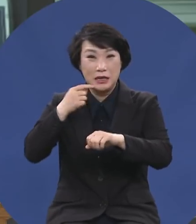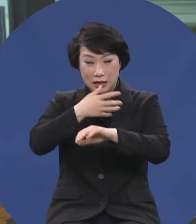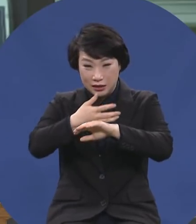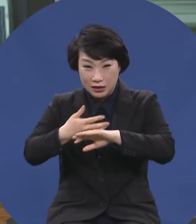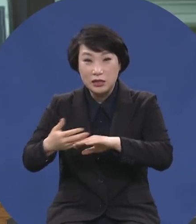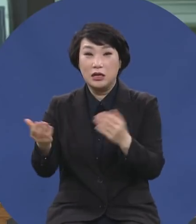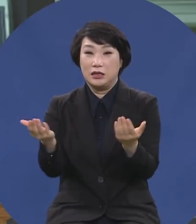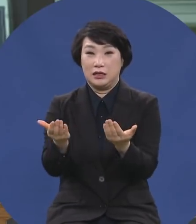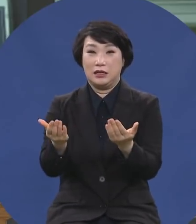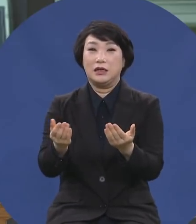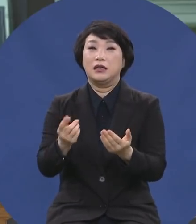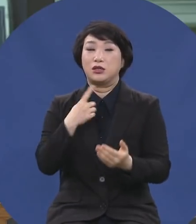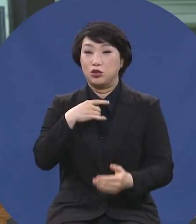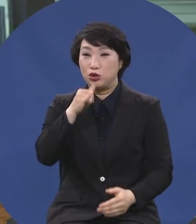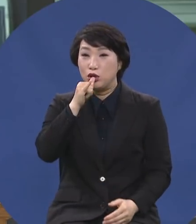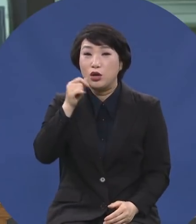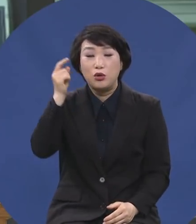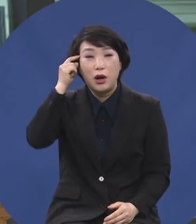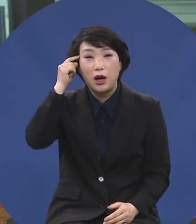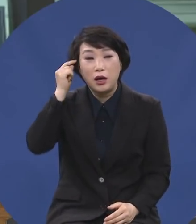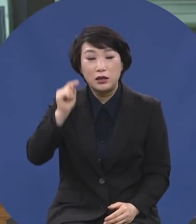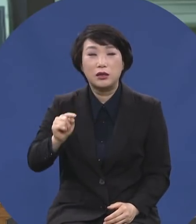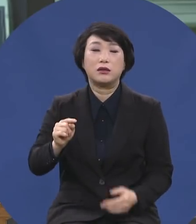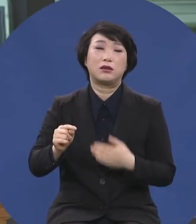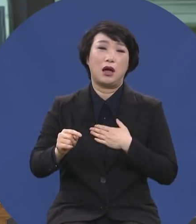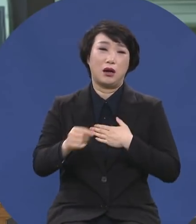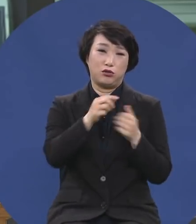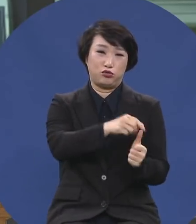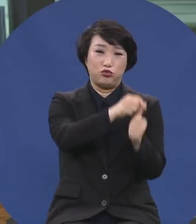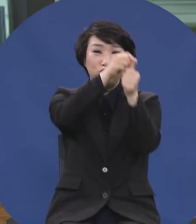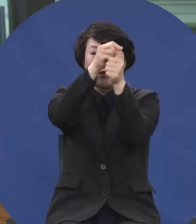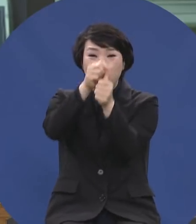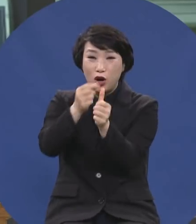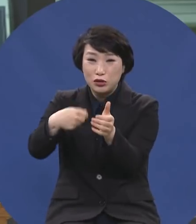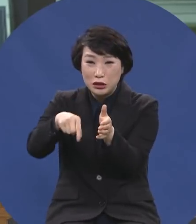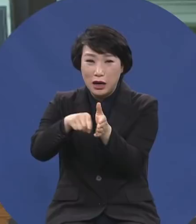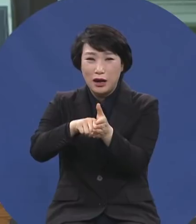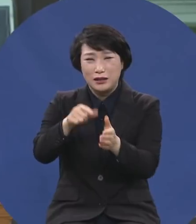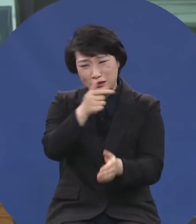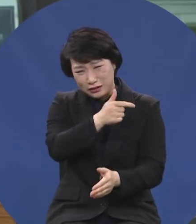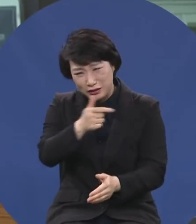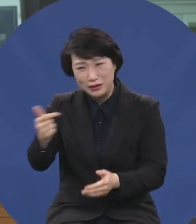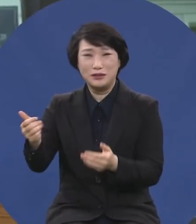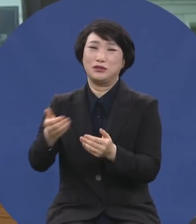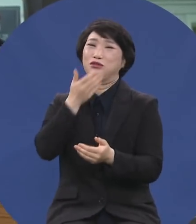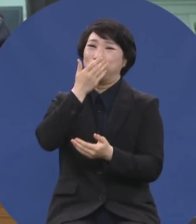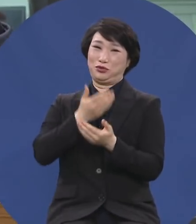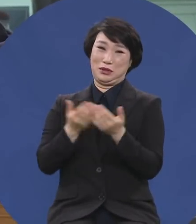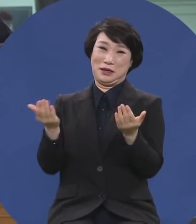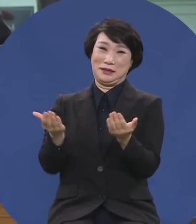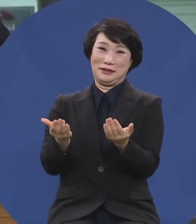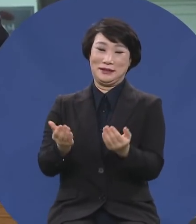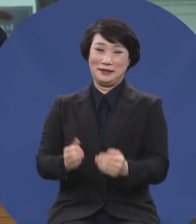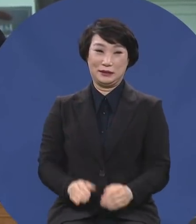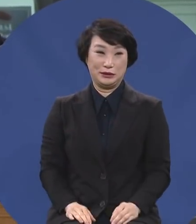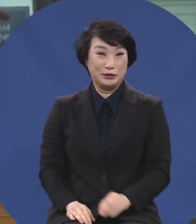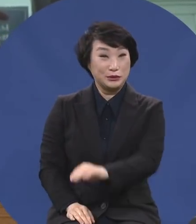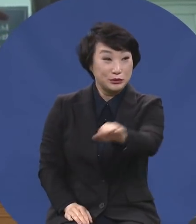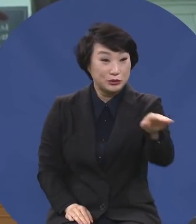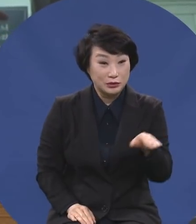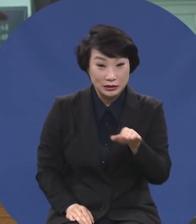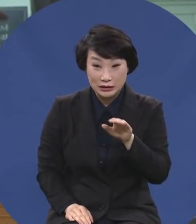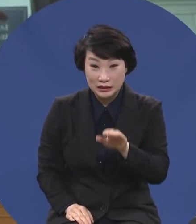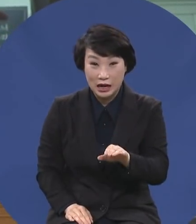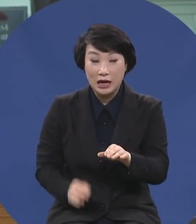흘리는 사건을 저지르는 것은 나를 살리려고는 어마어마한 사건인데 우린 무슨